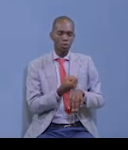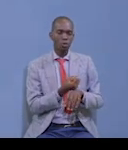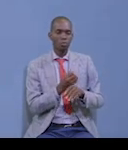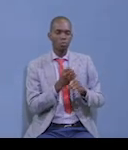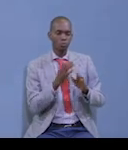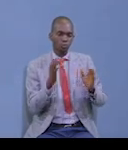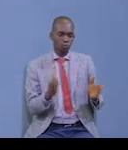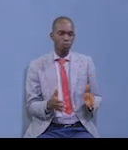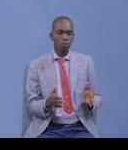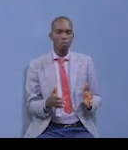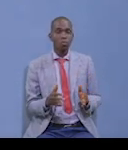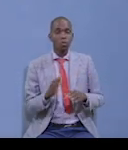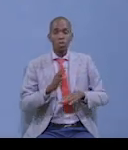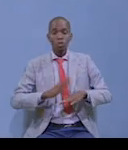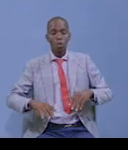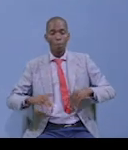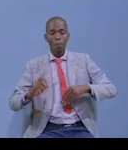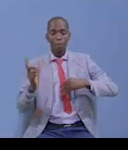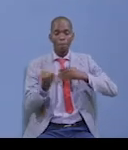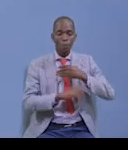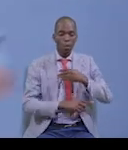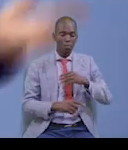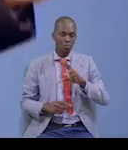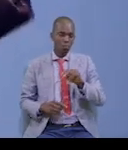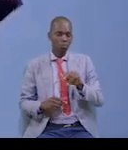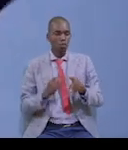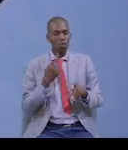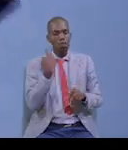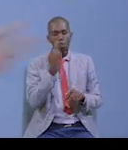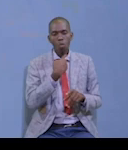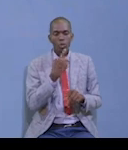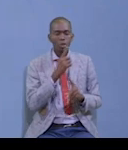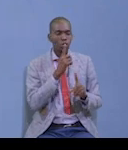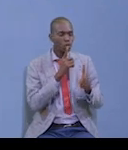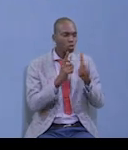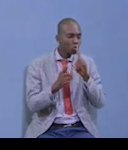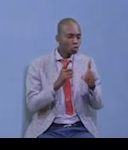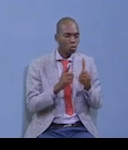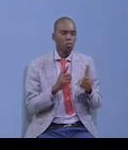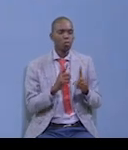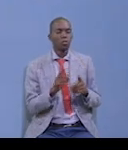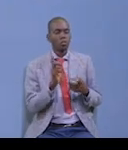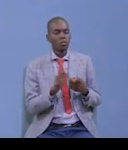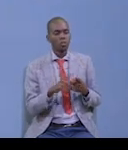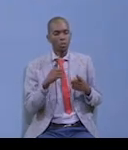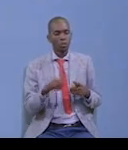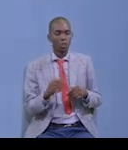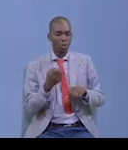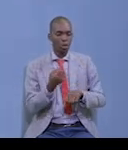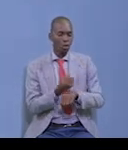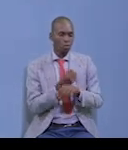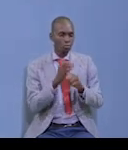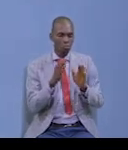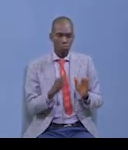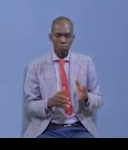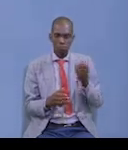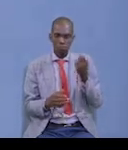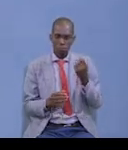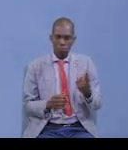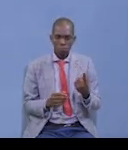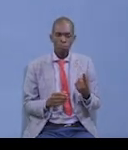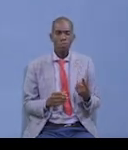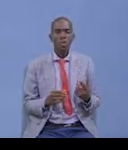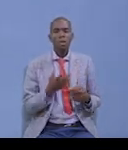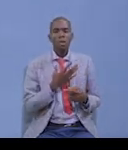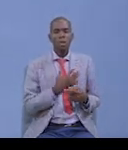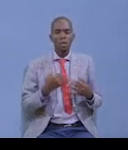try. కొట్టవద్దు. Speak. మాట్లాడు. Don't smite. కొట్టవద్దు. Speak. మాట్లాడు. He goes